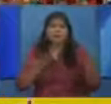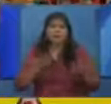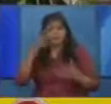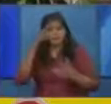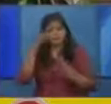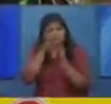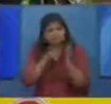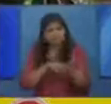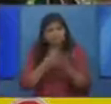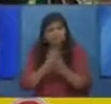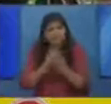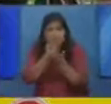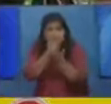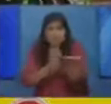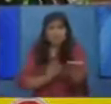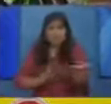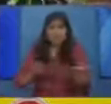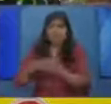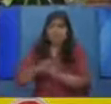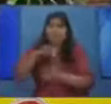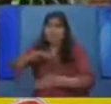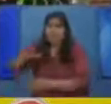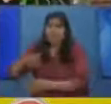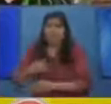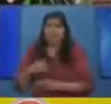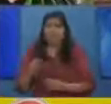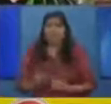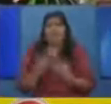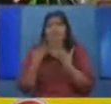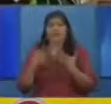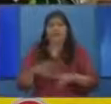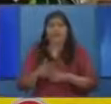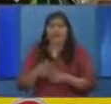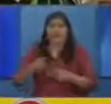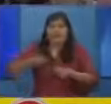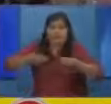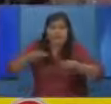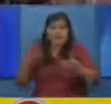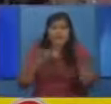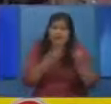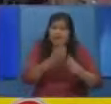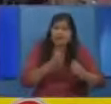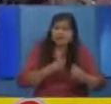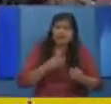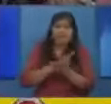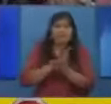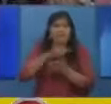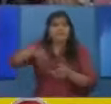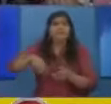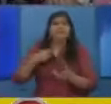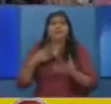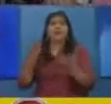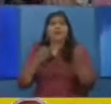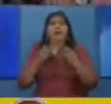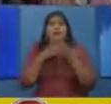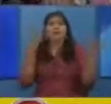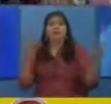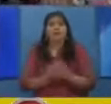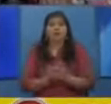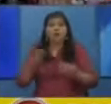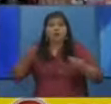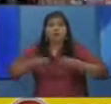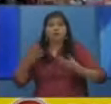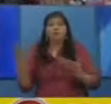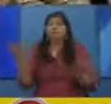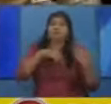है। खासकर बच्चों में तो इसका विशेष उत्साह रहता है कि इस बार त्योहार पर नया क्या मिलने